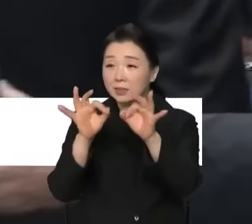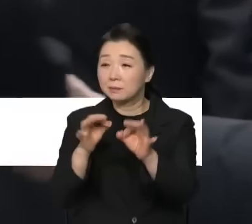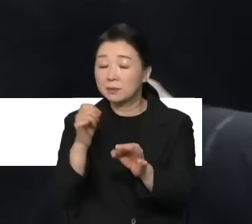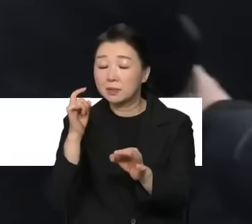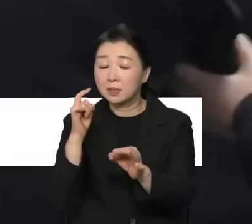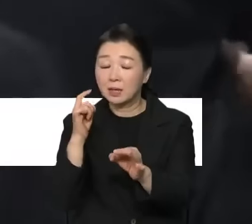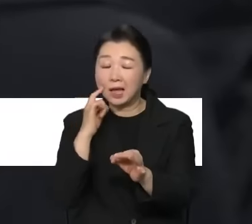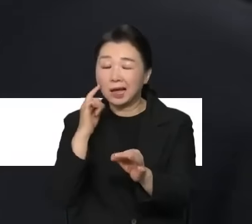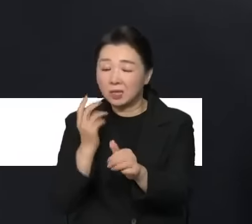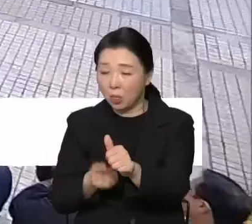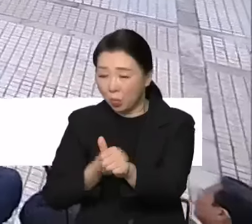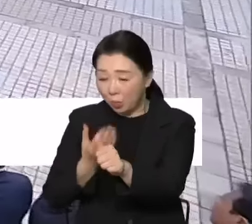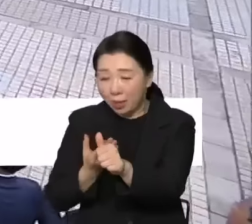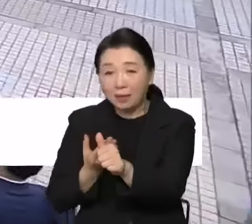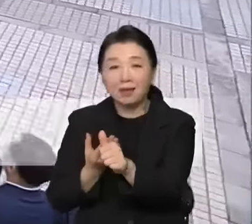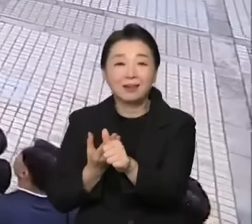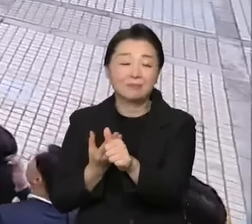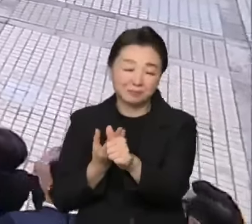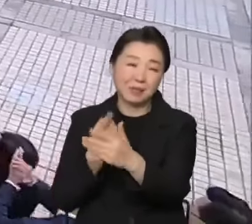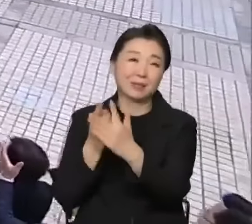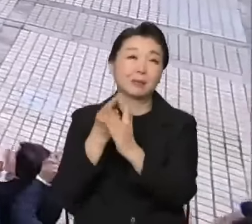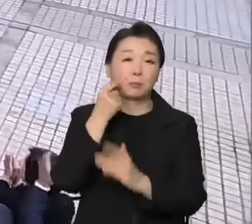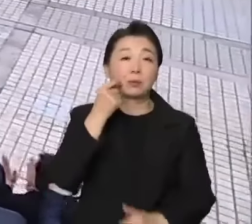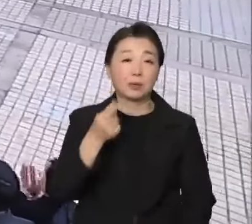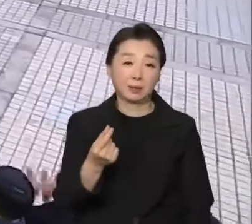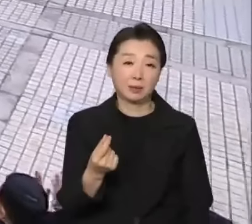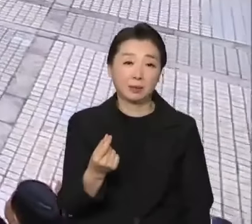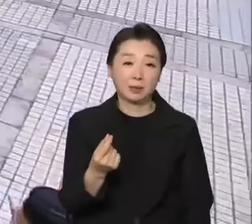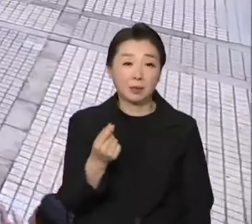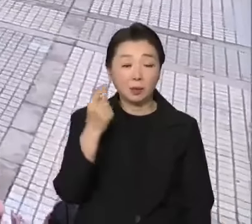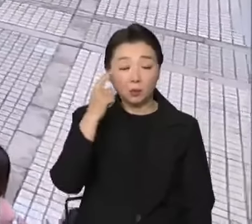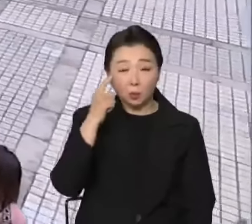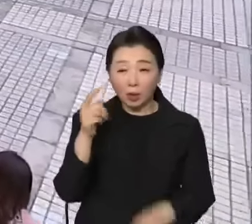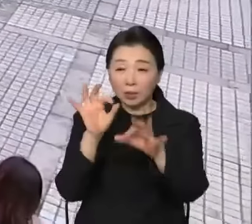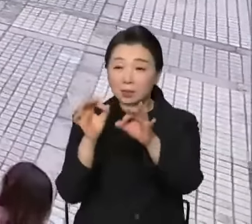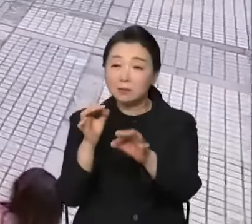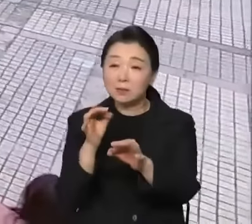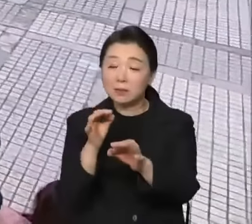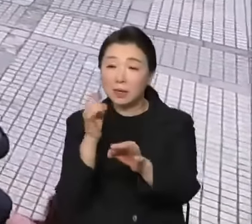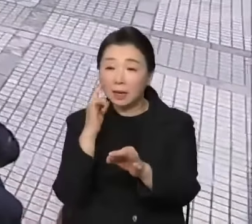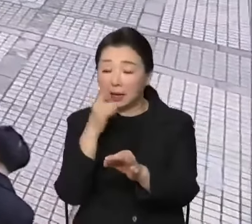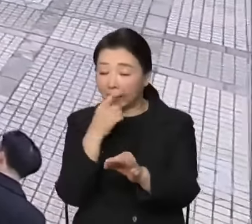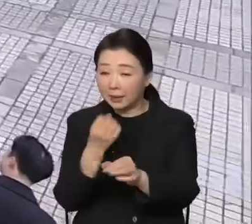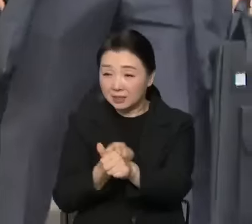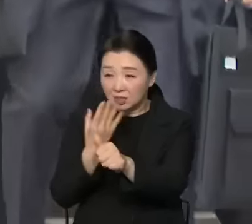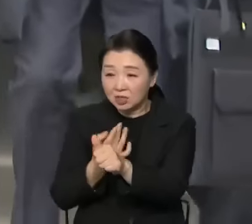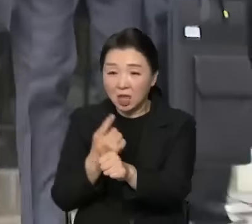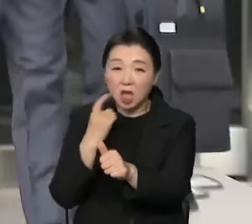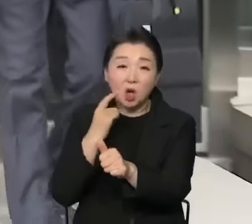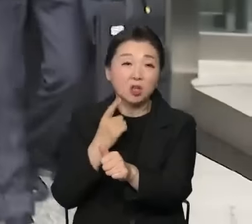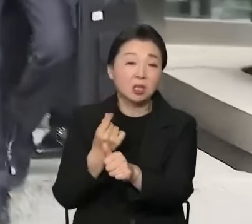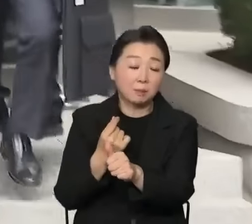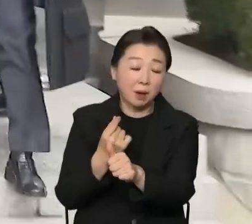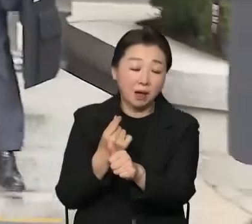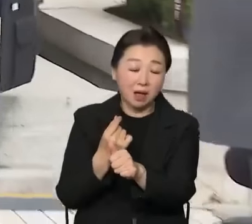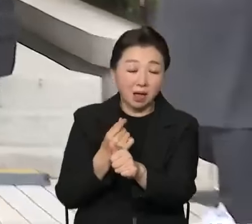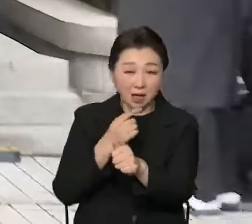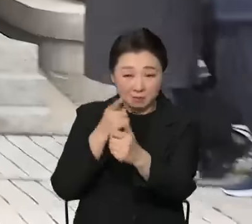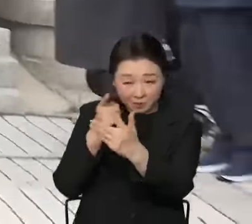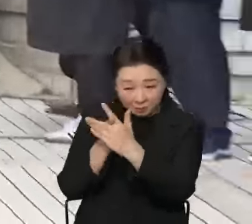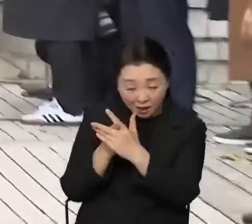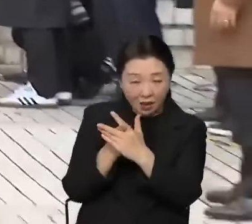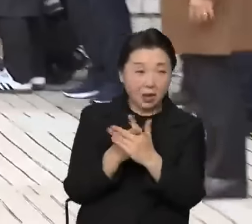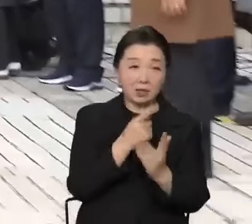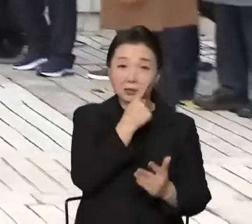예견할 수 없었던 겁니다. 특히 김 씨의 증언들이 거짓이란 걸 이 대표가 알았다고 보긴 증거가 부족하다고